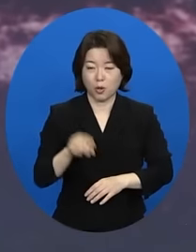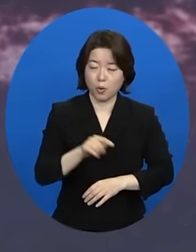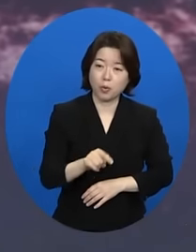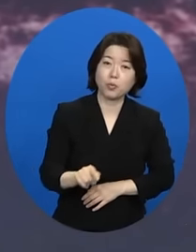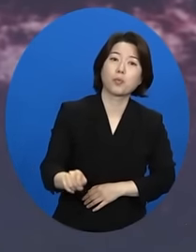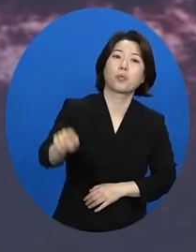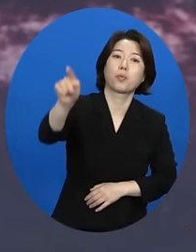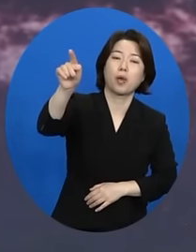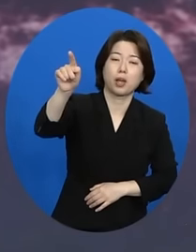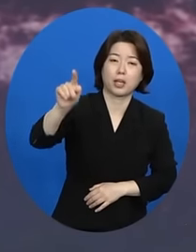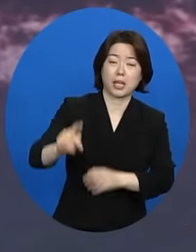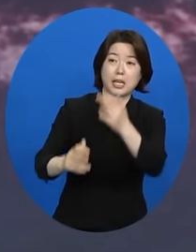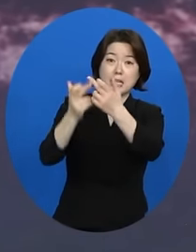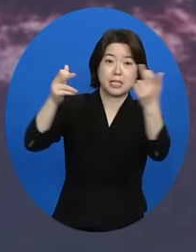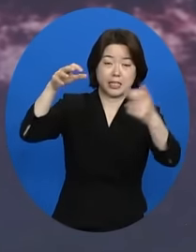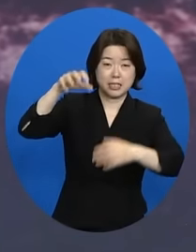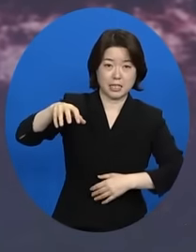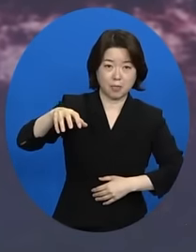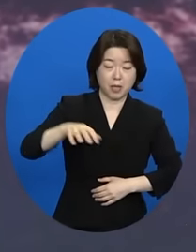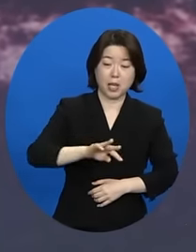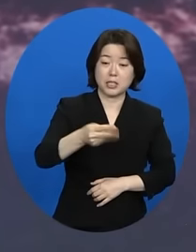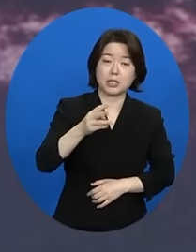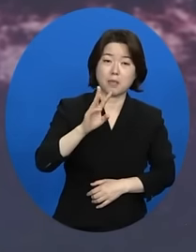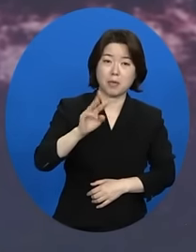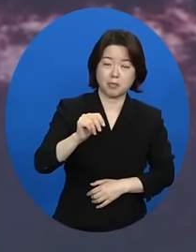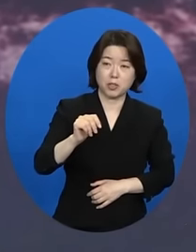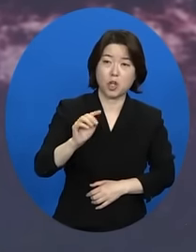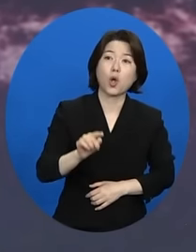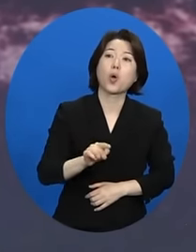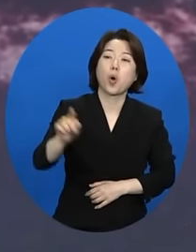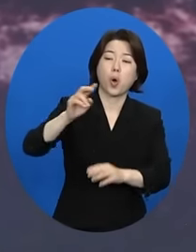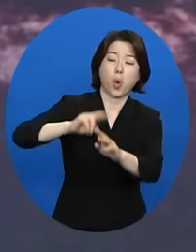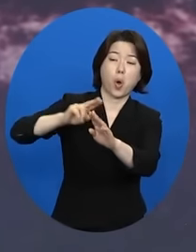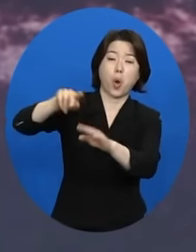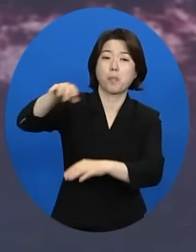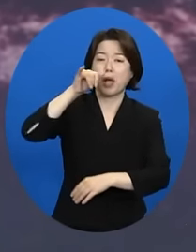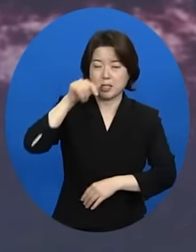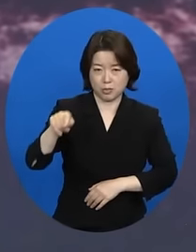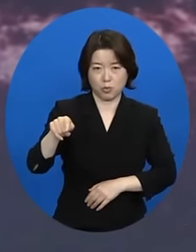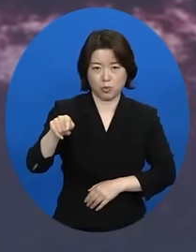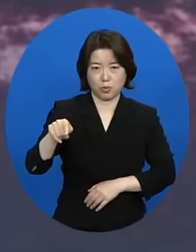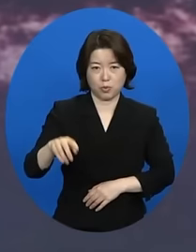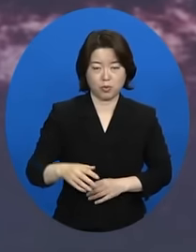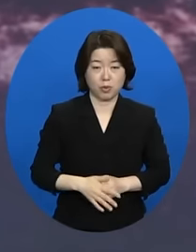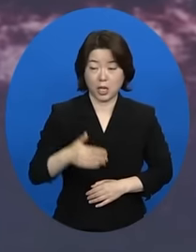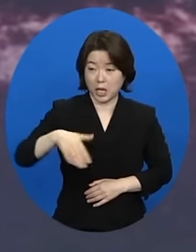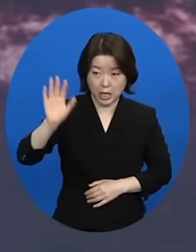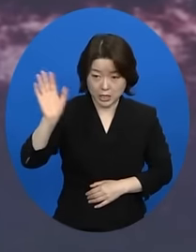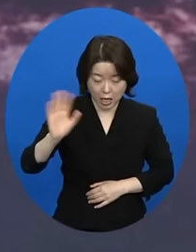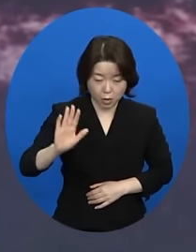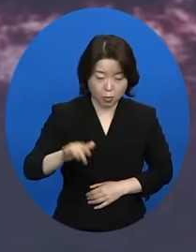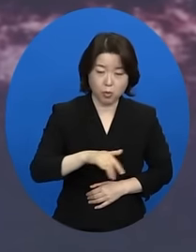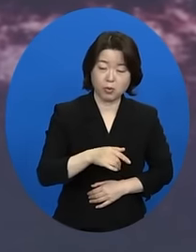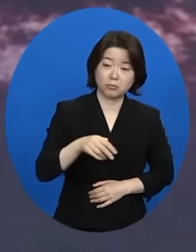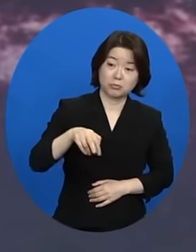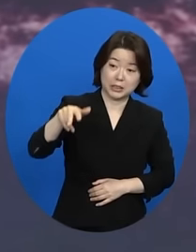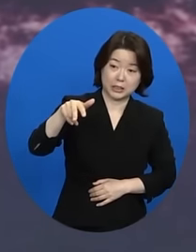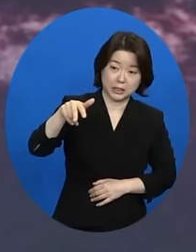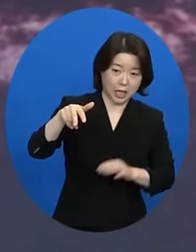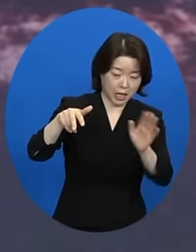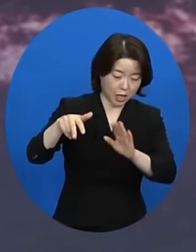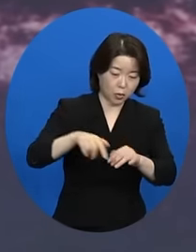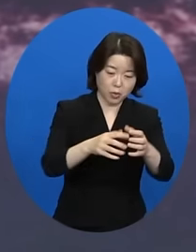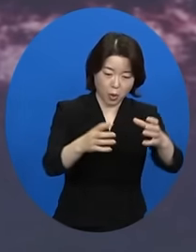올라가야 산지역이, 약간 산악지역, 300m 더 높은 지역이 베델입니다. 거기에 갔었어야 되는데 가지 않고 세겜이라는 곳에 머물게